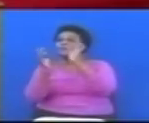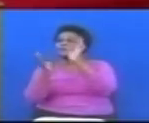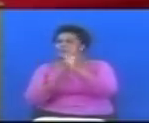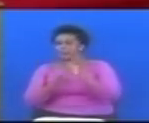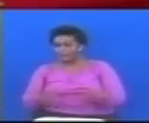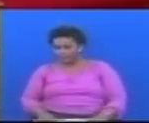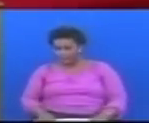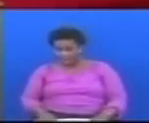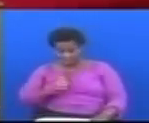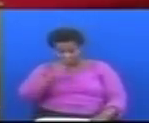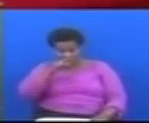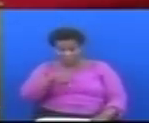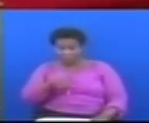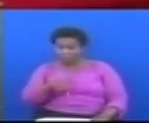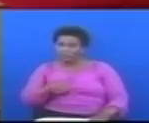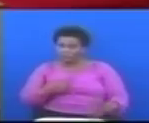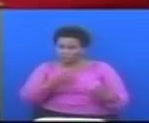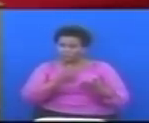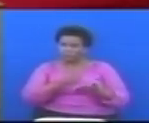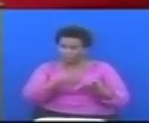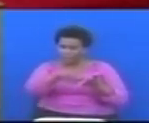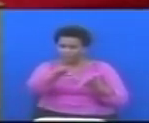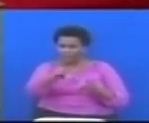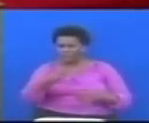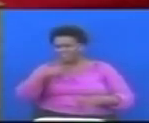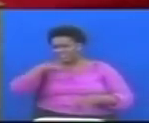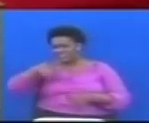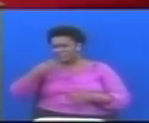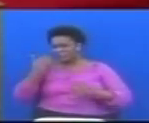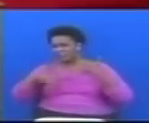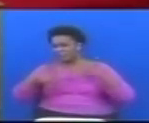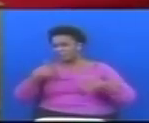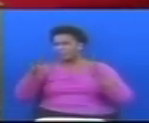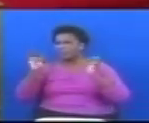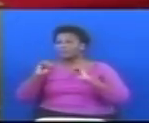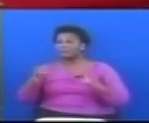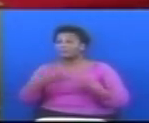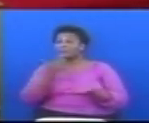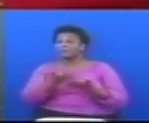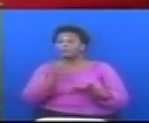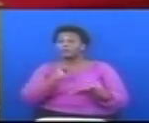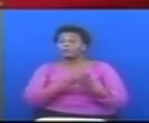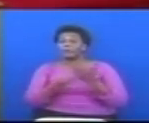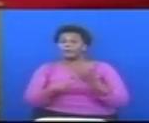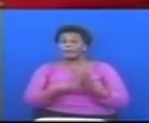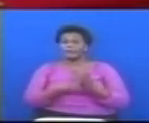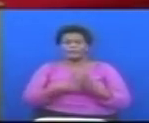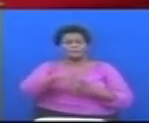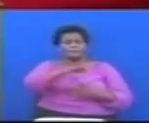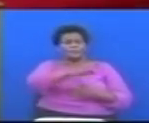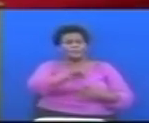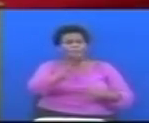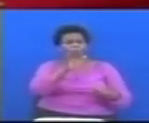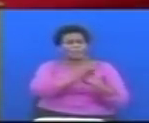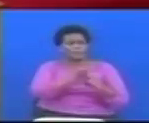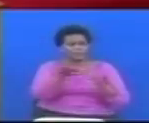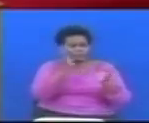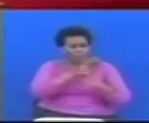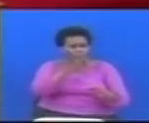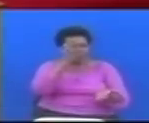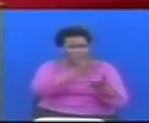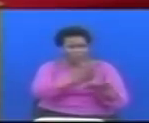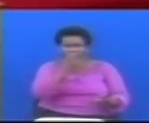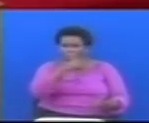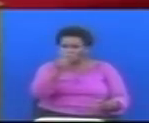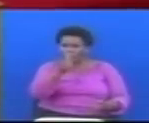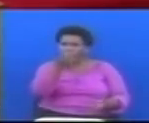tunamalizia. Kwa hiyo hatuna shaka kwamba baada ya uhakiki maeneo mengi haya yatalipwa. Na hii bajeti ijayo, Mheshimiwa